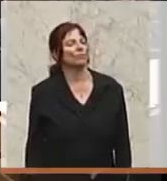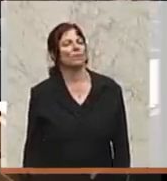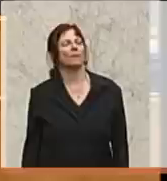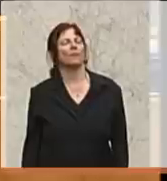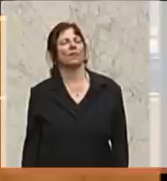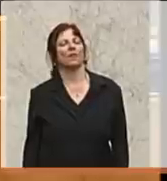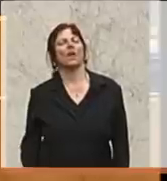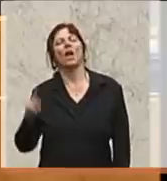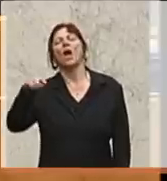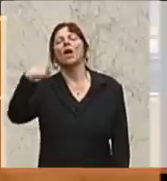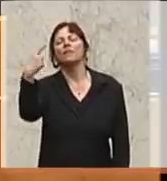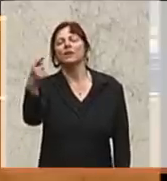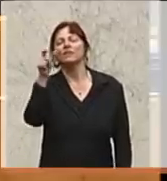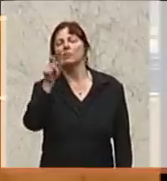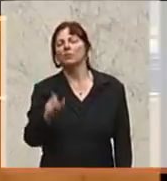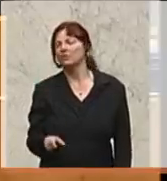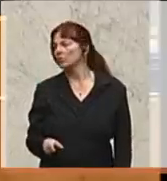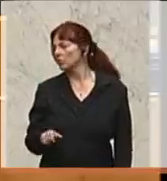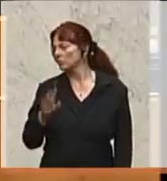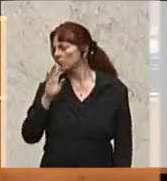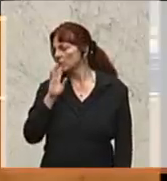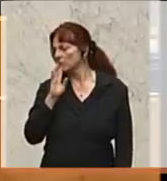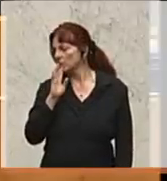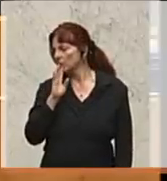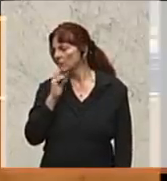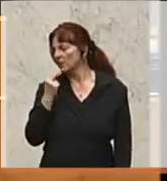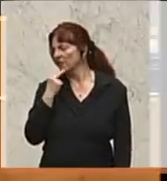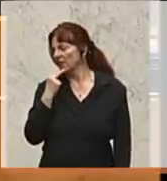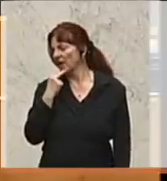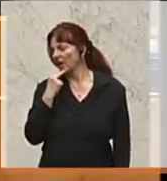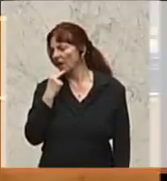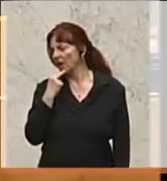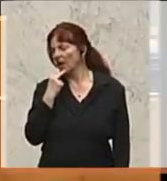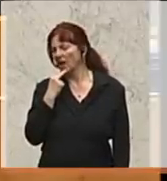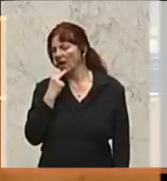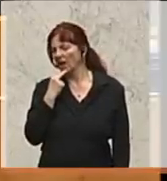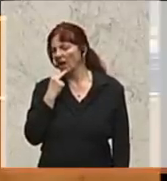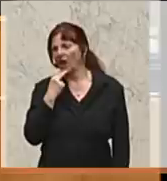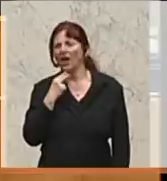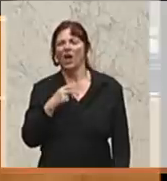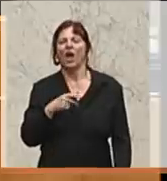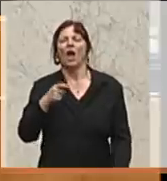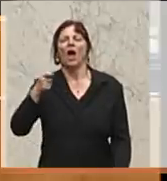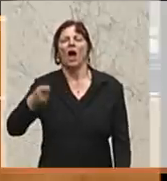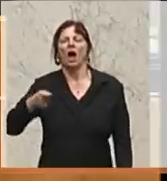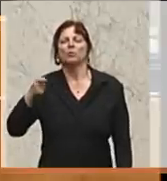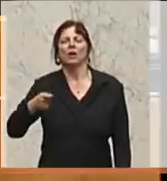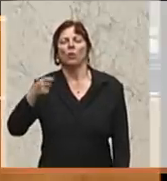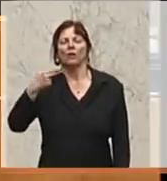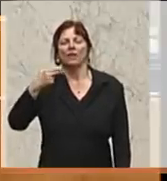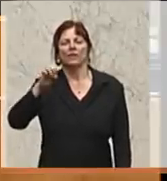Als nächster am Wort ist der Herr Abgeordnete Johann Hechtl.